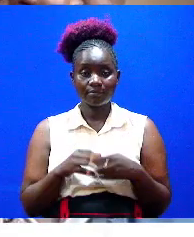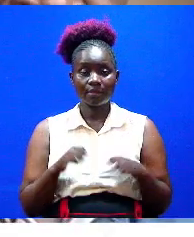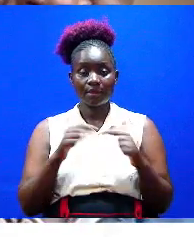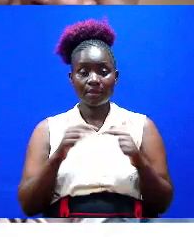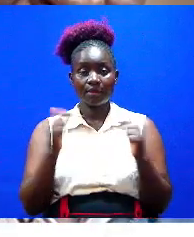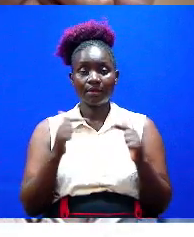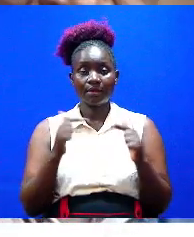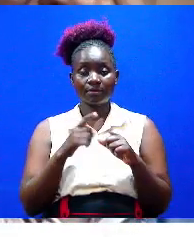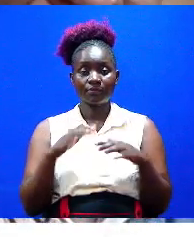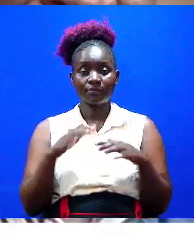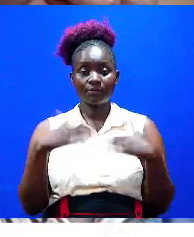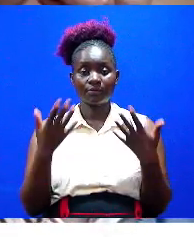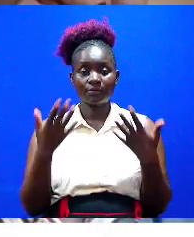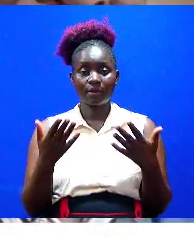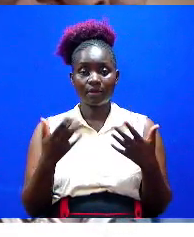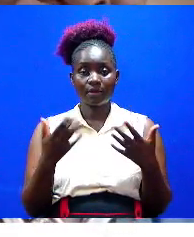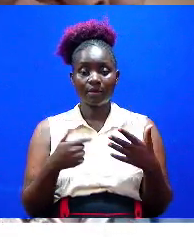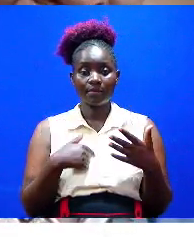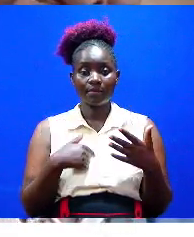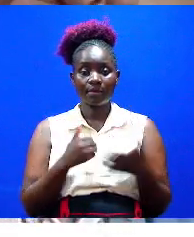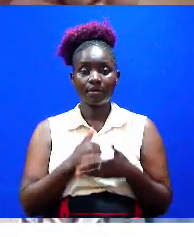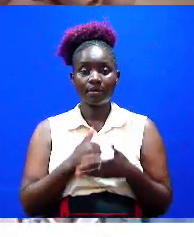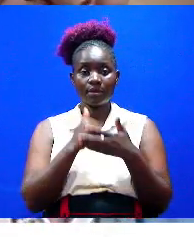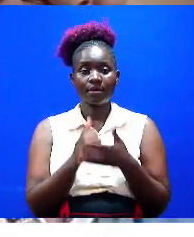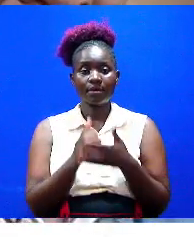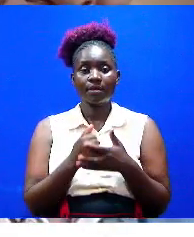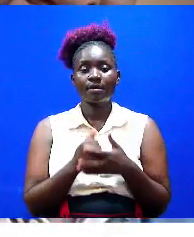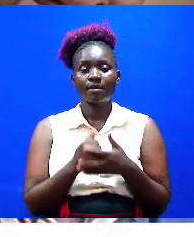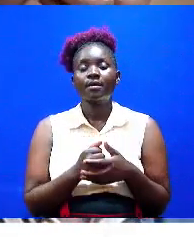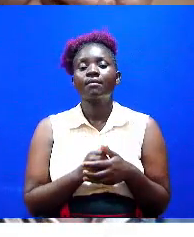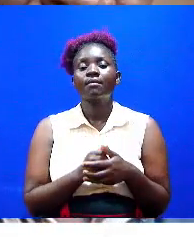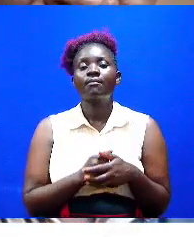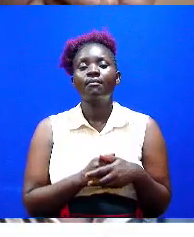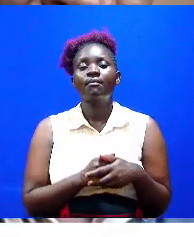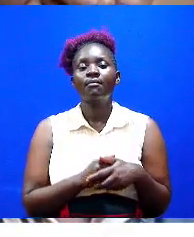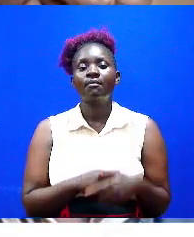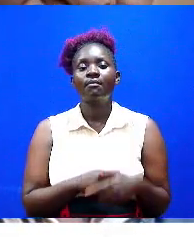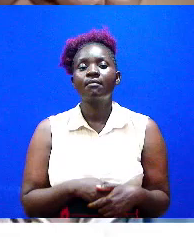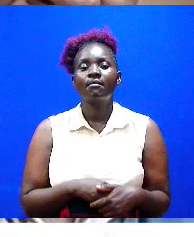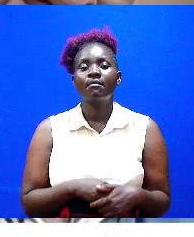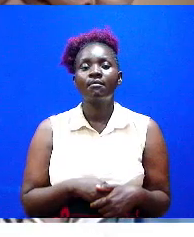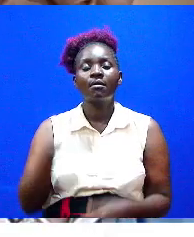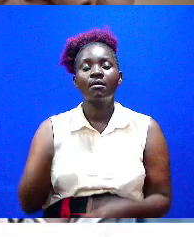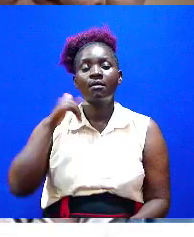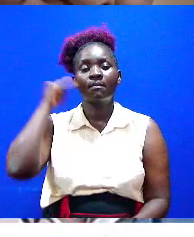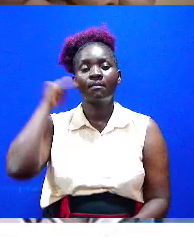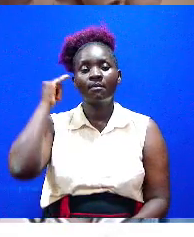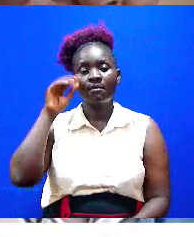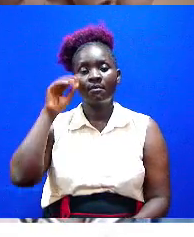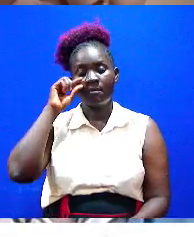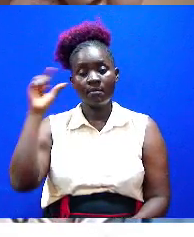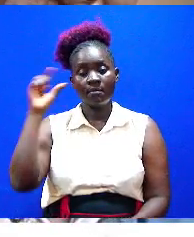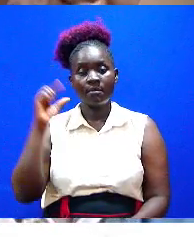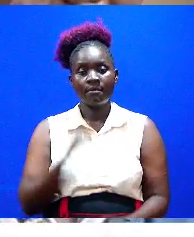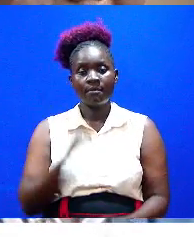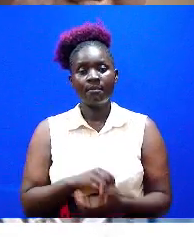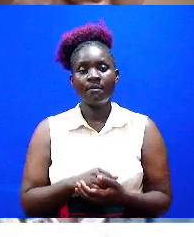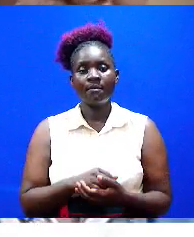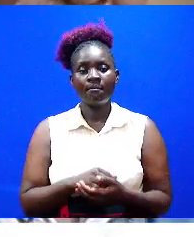Jengonya ngokonyo mungino arigisine gasia. Igoro mambire na boge taganda itujo siaro boyo